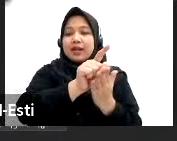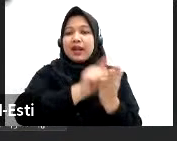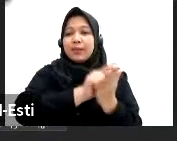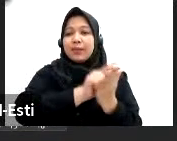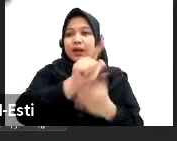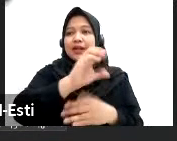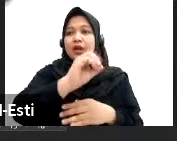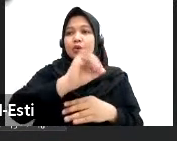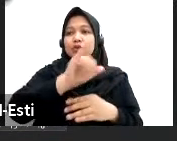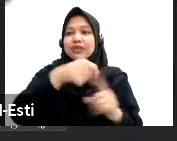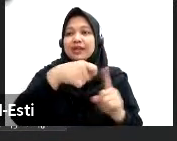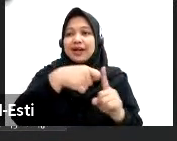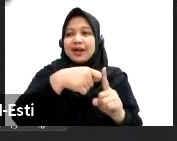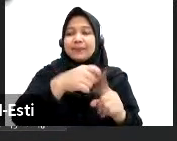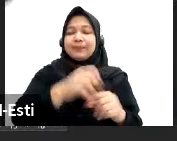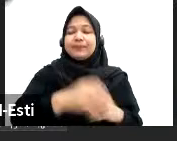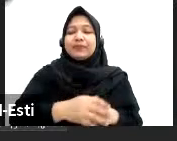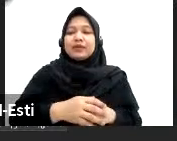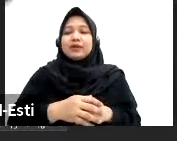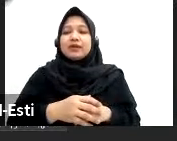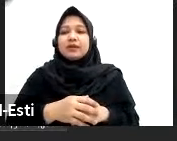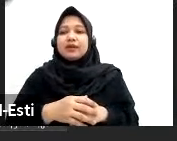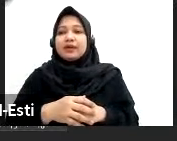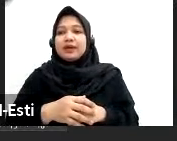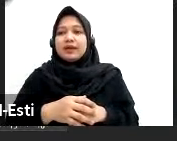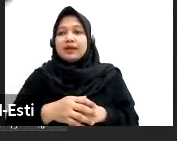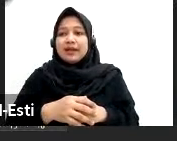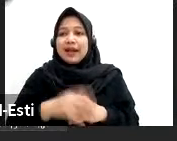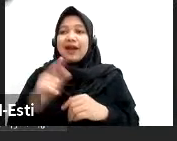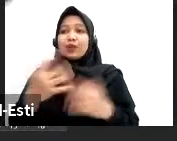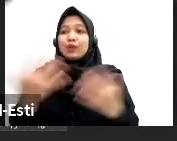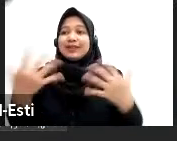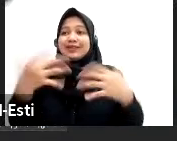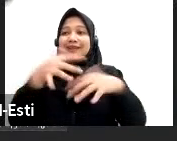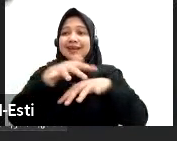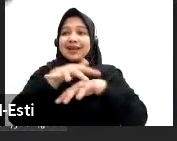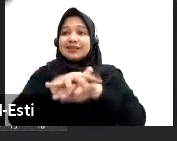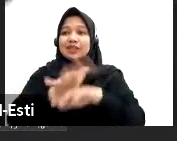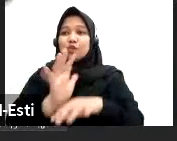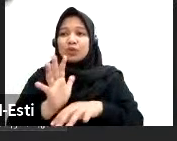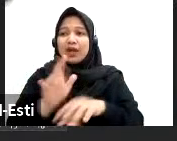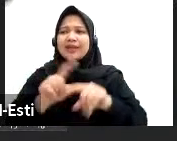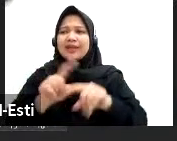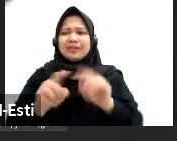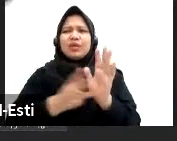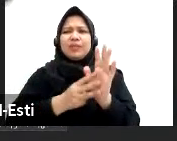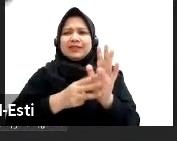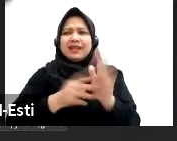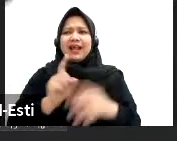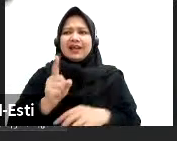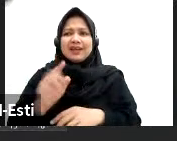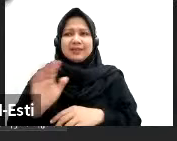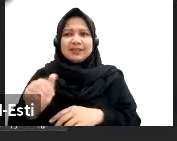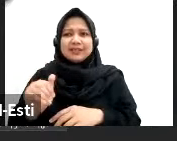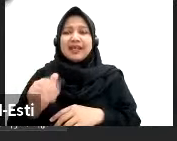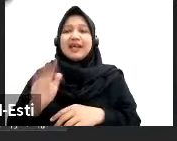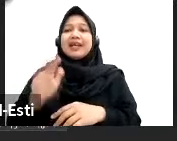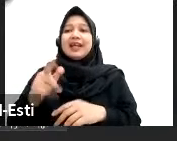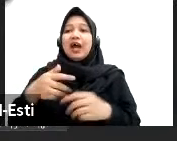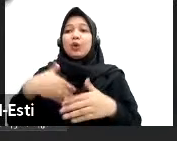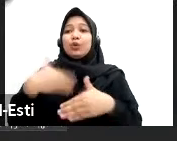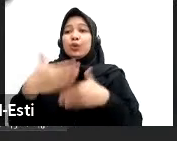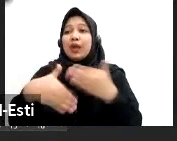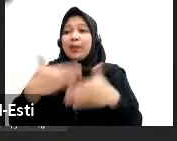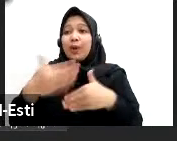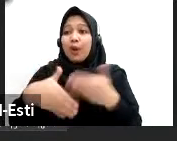OJK yakutsk sudah akhir-akhir ini juga menjadi permasalahan karena kenapa kita yang mengelola memang di dalam selama